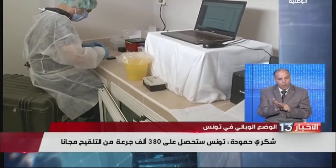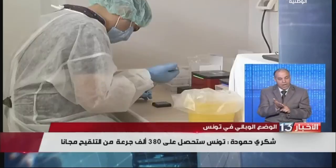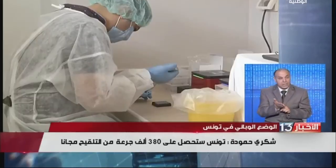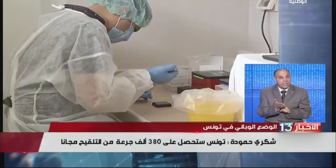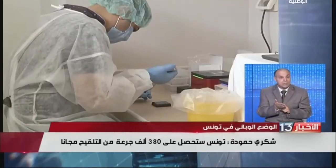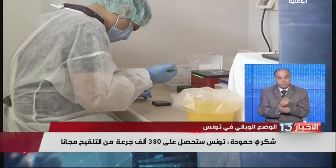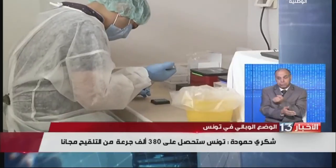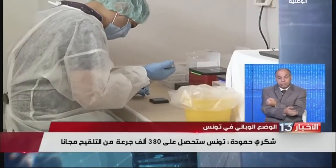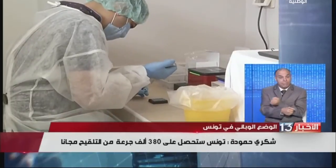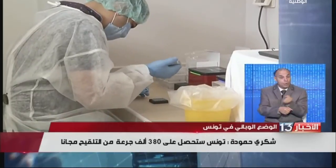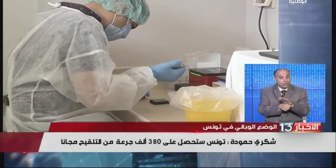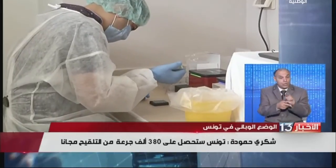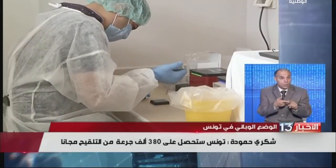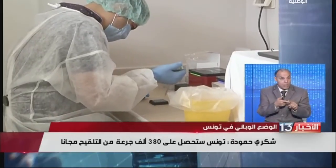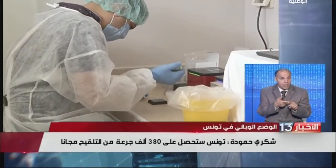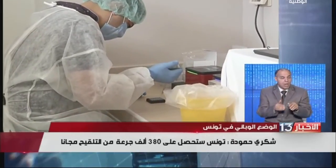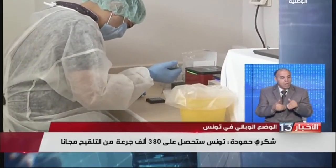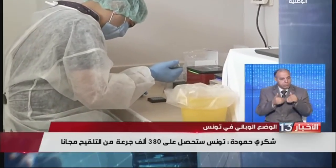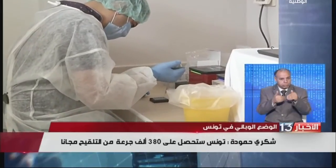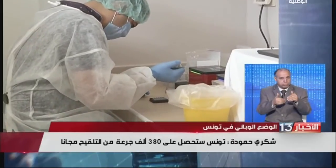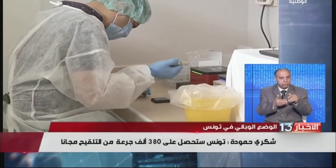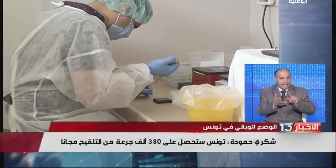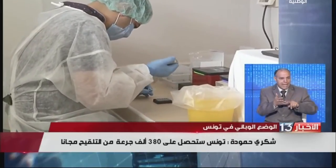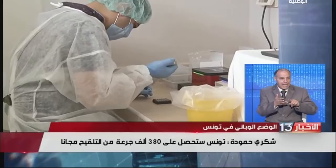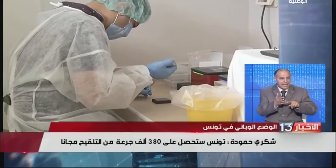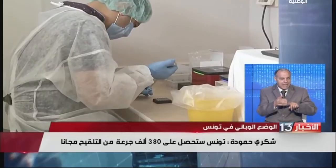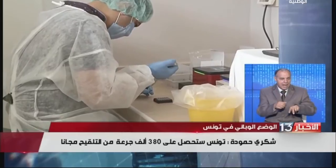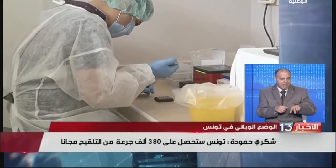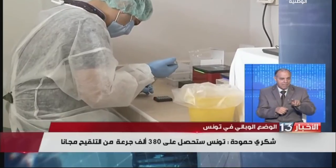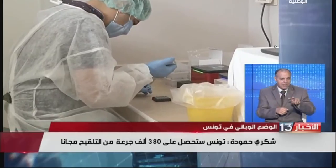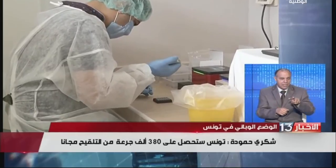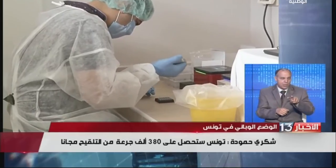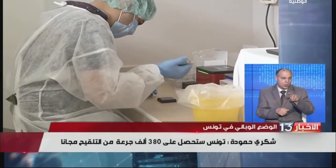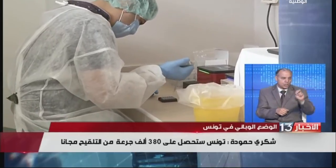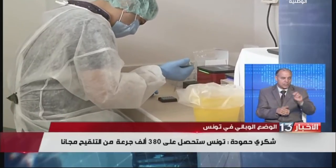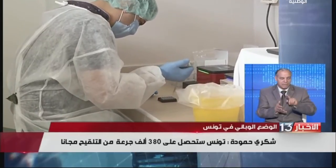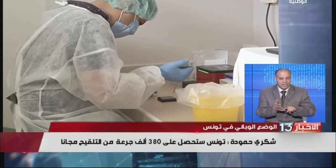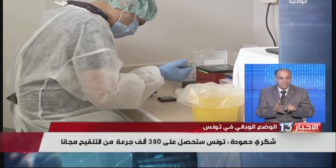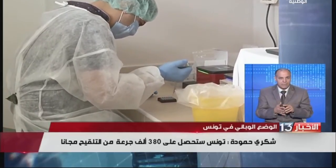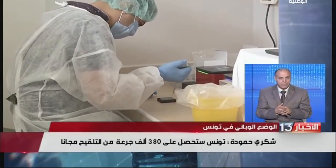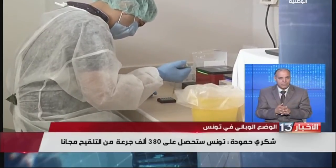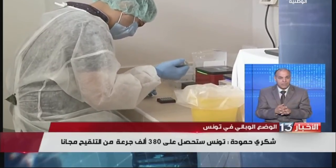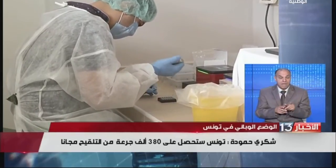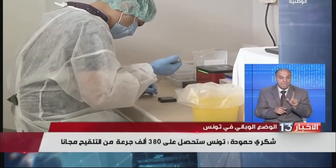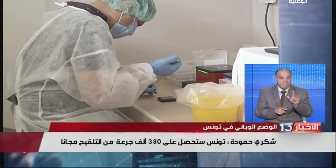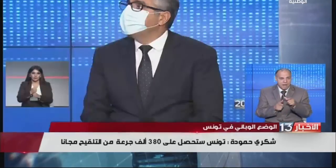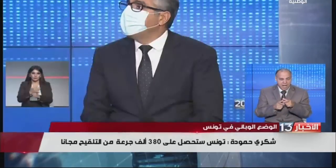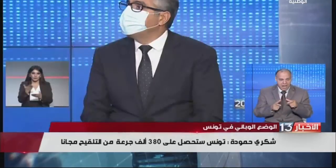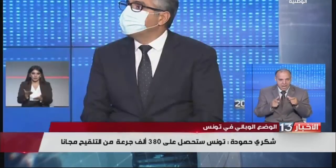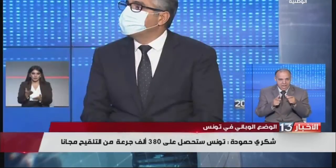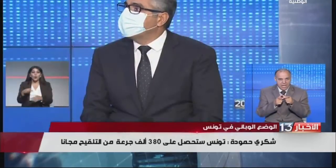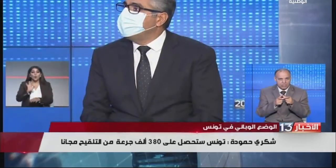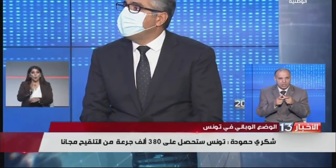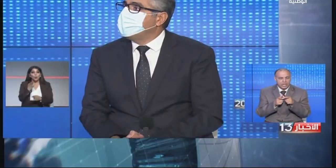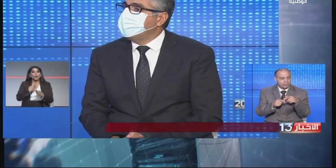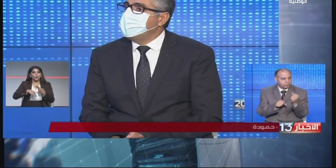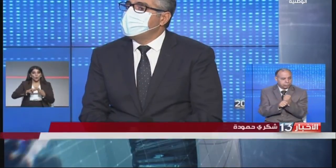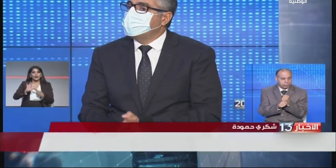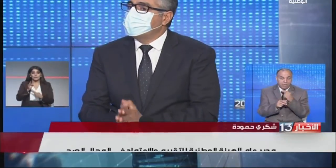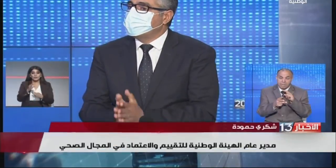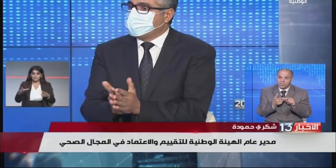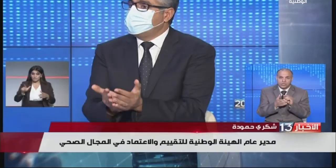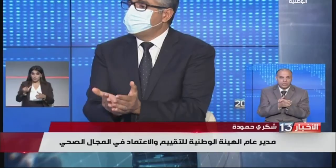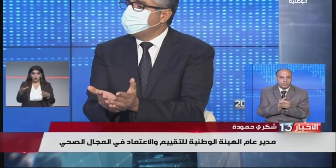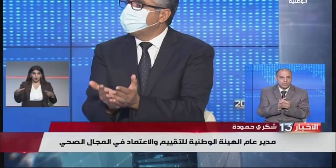التلقيح فيروس كورونا سيصدر اواخر سنه الفين وعشرين ثم اللجنه اه قاعده تشتغل على